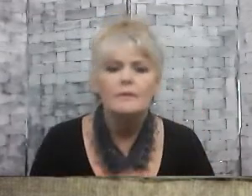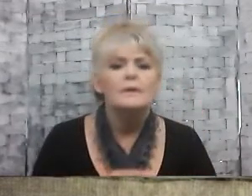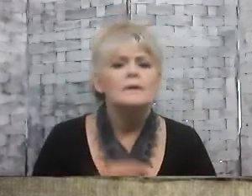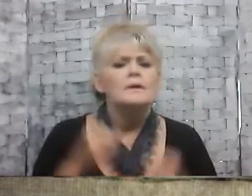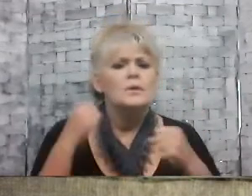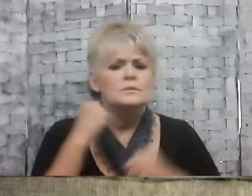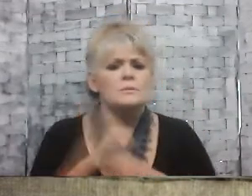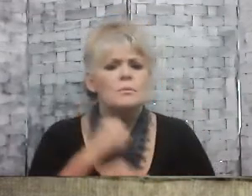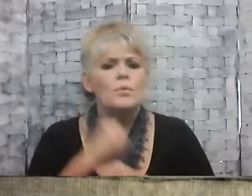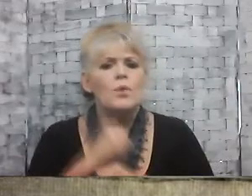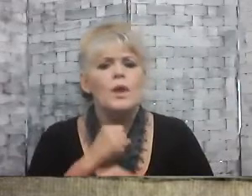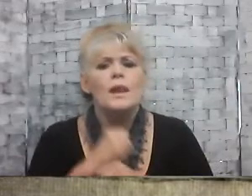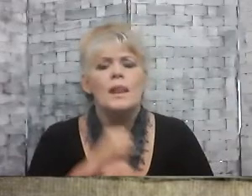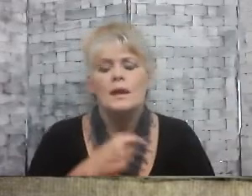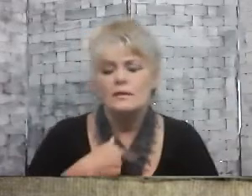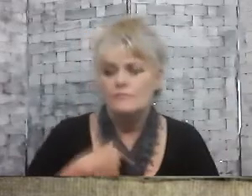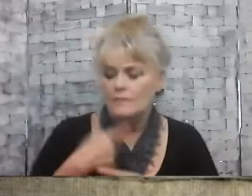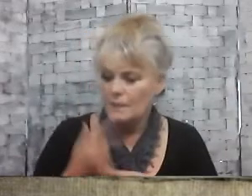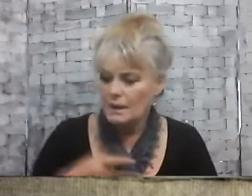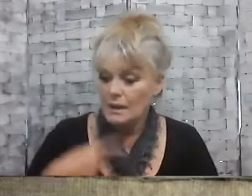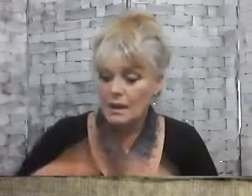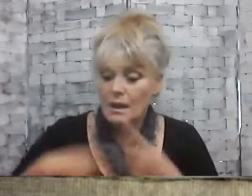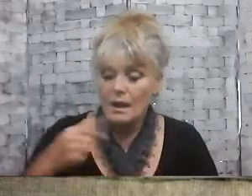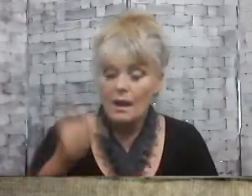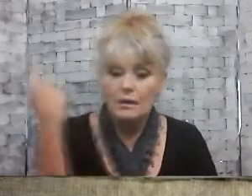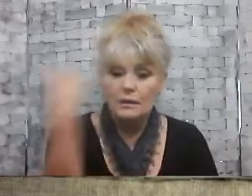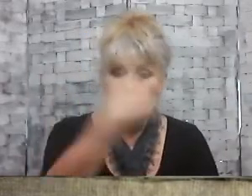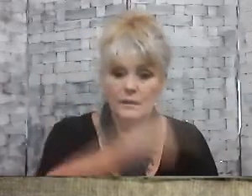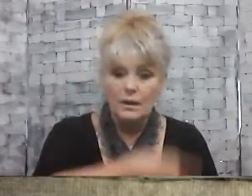toe. Die dagstukkies van maandag tot vrydag gaan hierdie